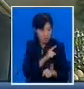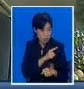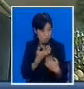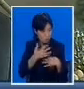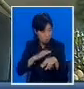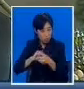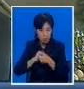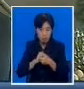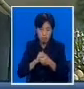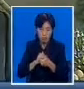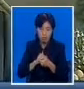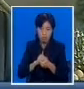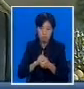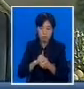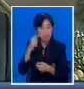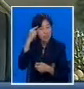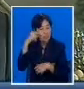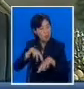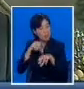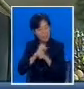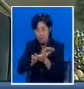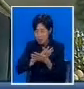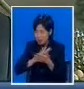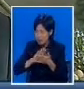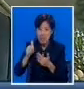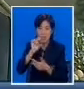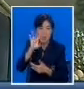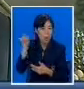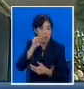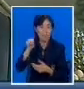าดหวังว่ามันจะต้องราบรื่น 100% ครับ นะครับแต่ว่าสิ่งสำคัญก็คือว่าขอ